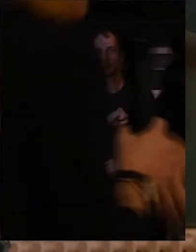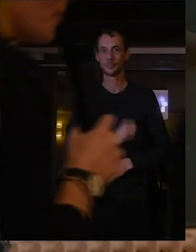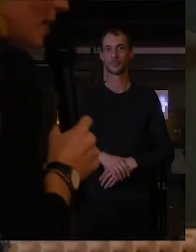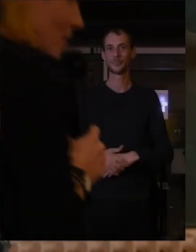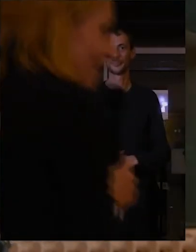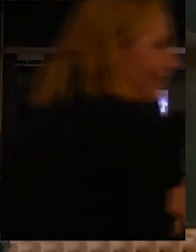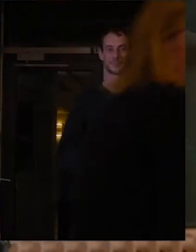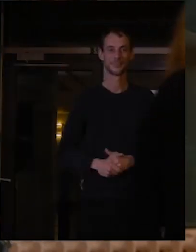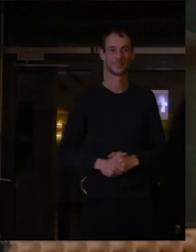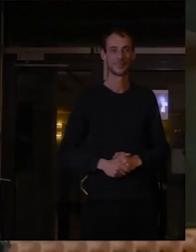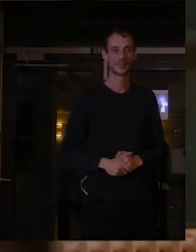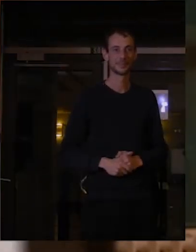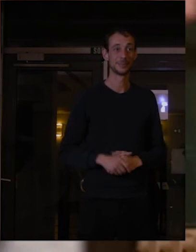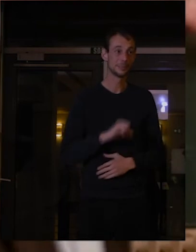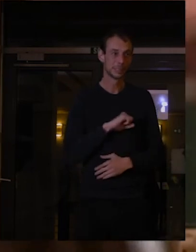Excusez-moi.